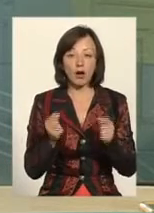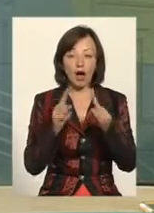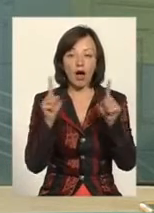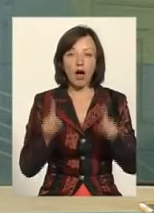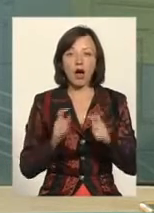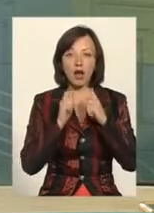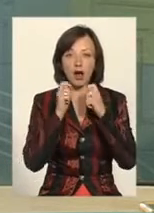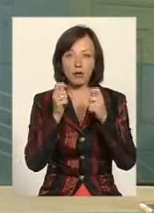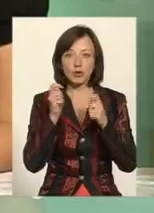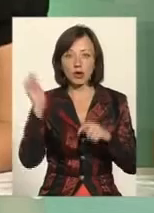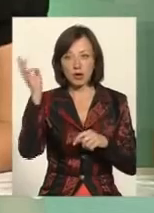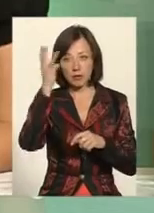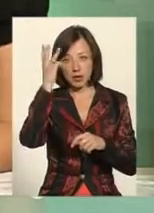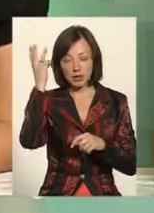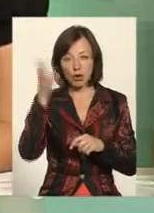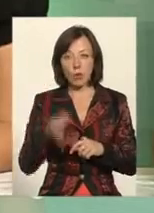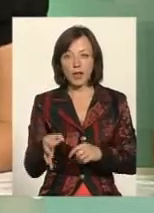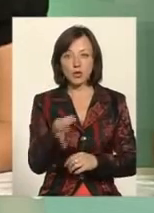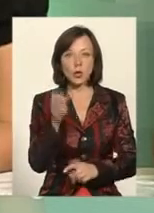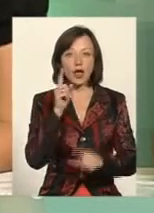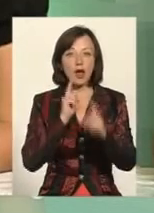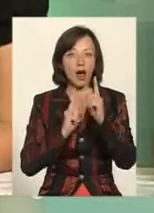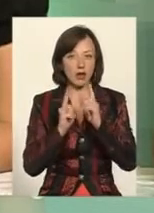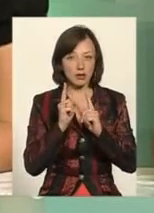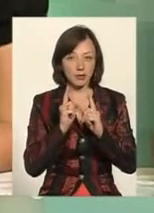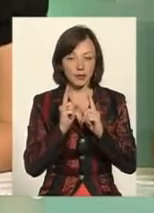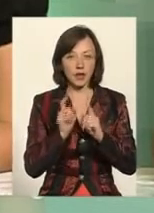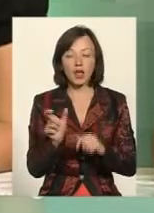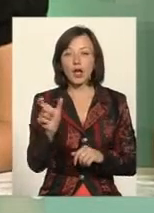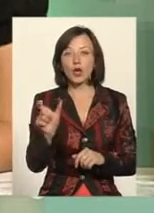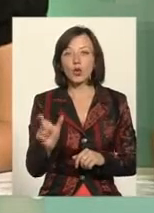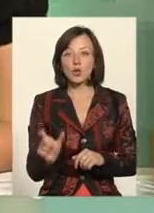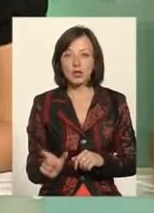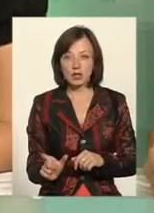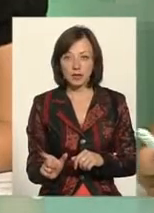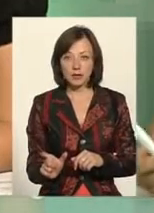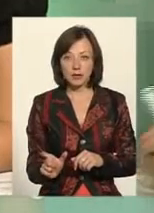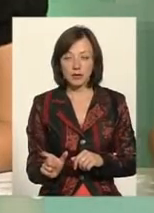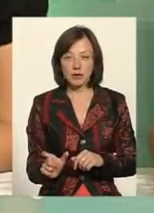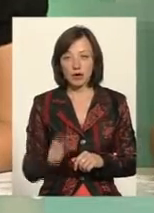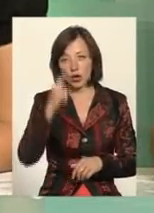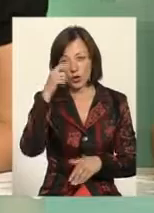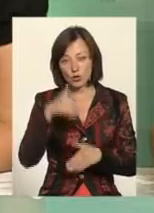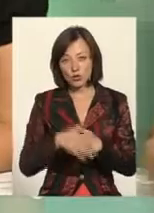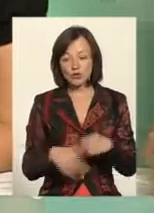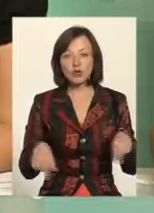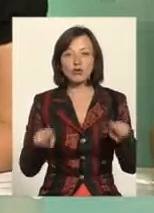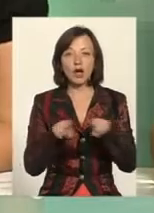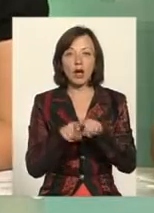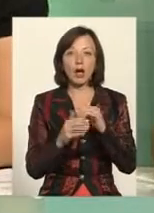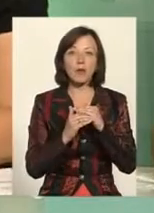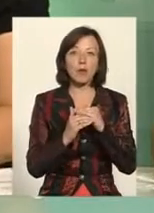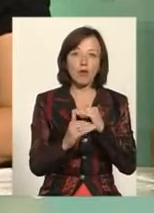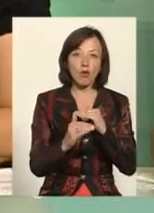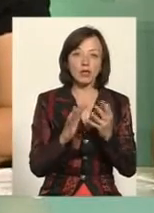грамоту Хмельницької обласної ради. От, людина розуміє, що таке поле, що таке